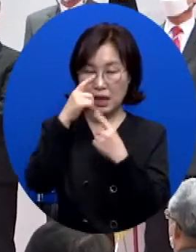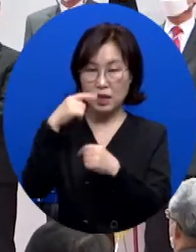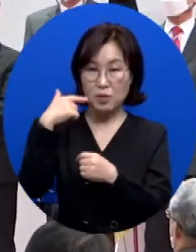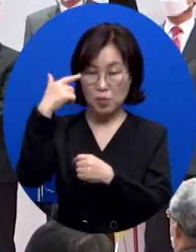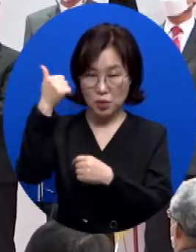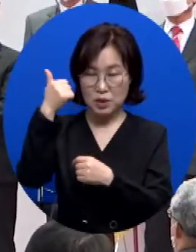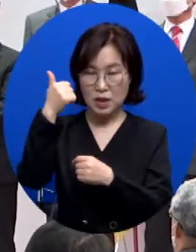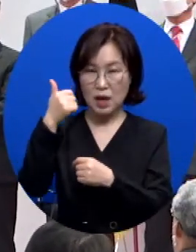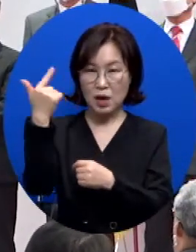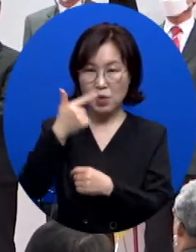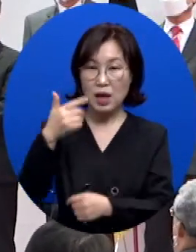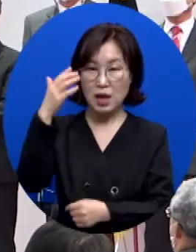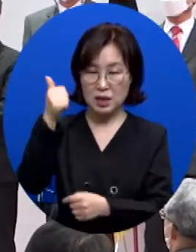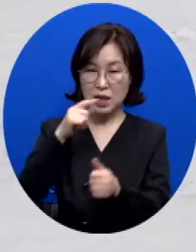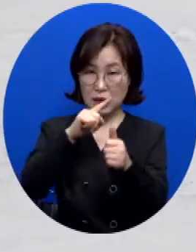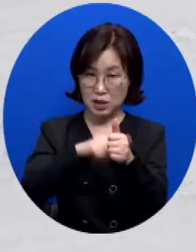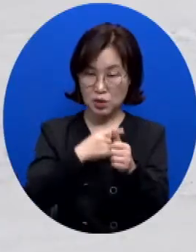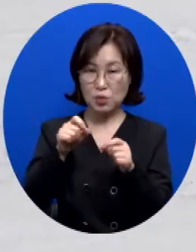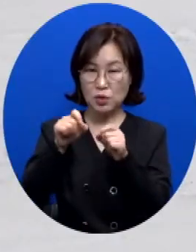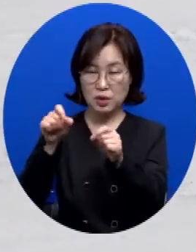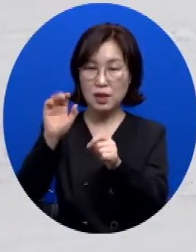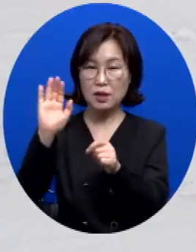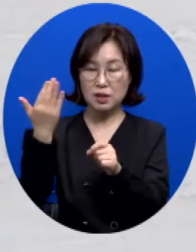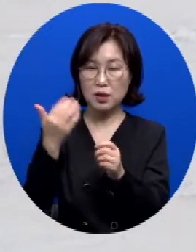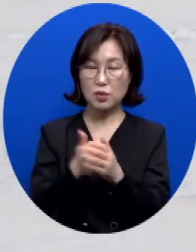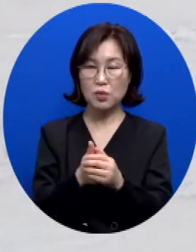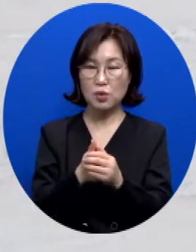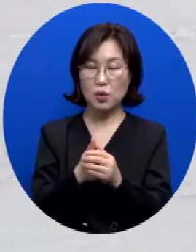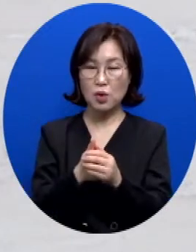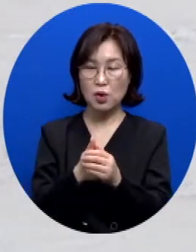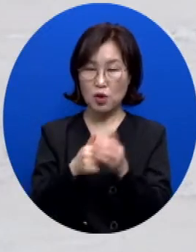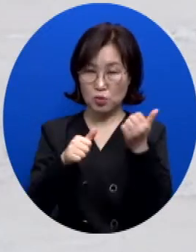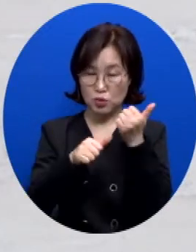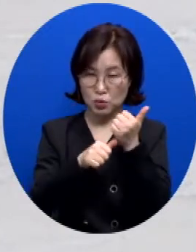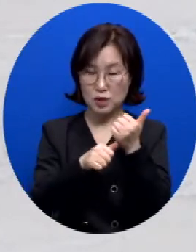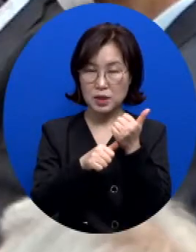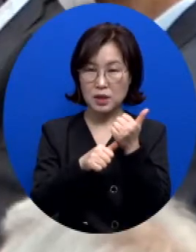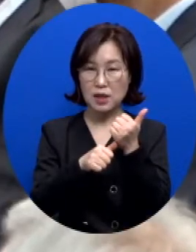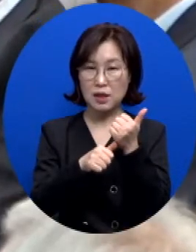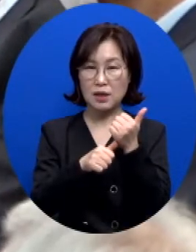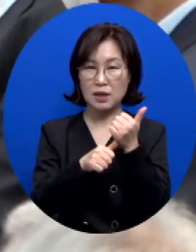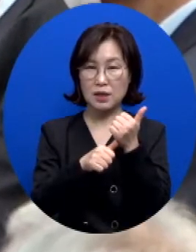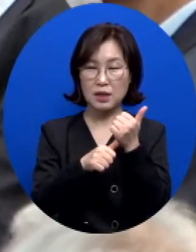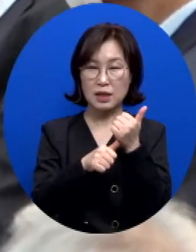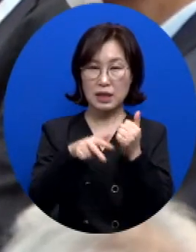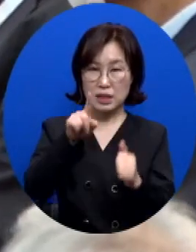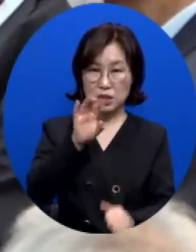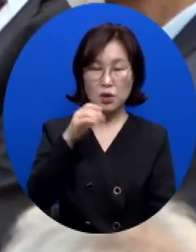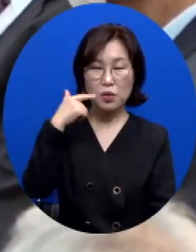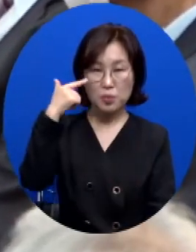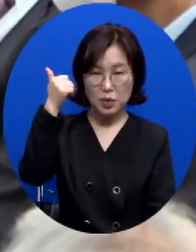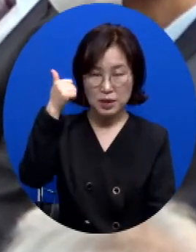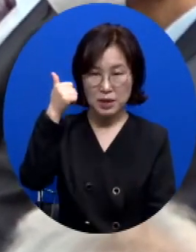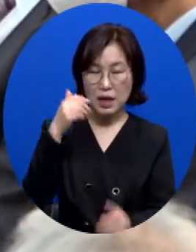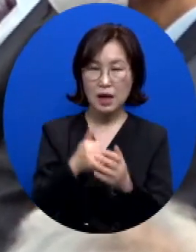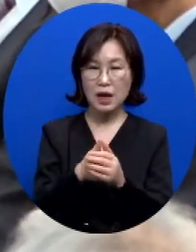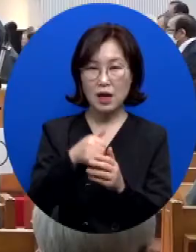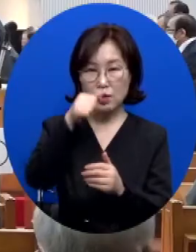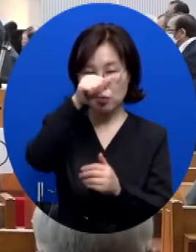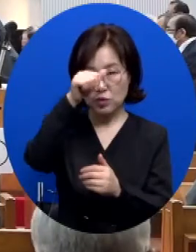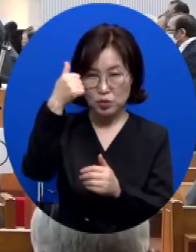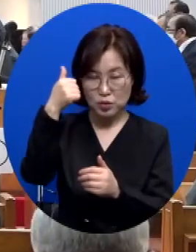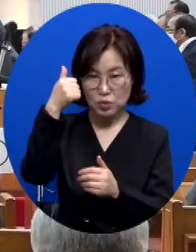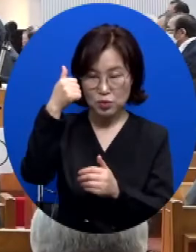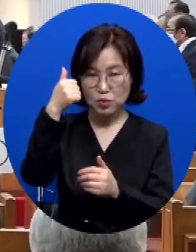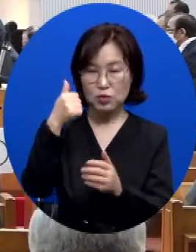노회장 으로 자동 승계 되시며 목사 부노회장 에 부한 해병 급의 정성수 목사 장로 부도 회장의